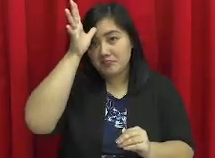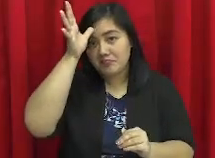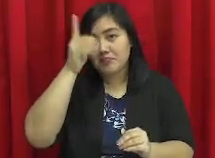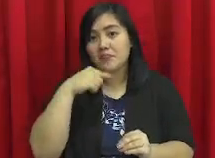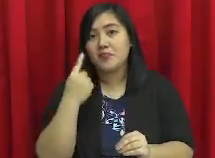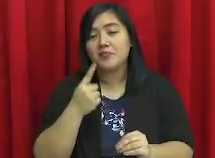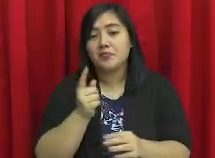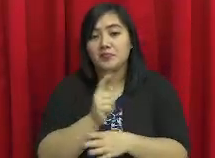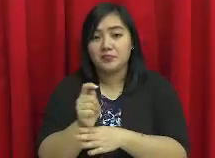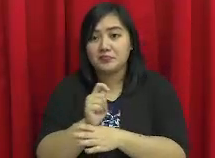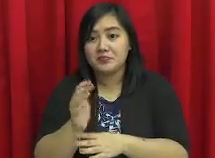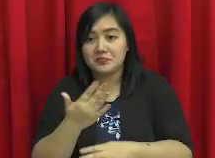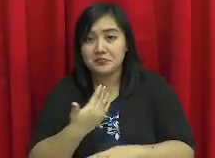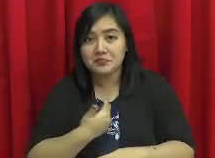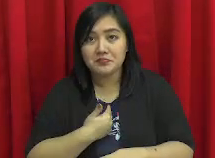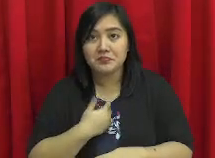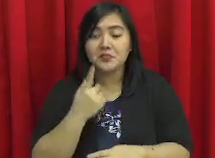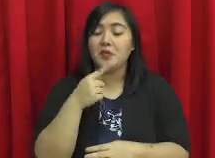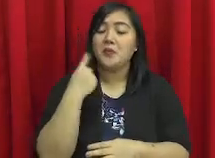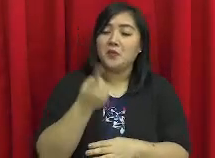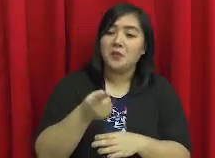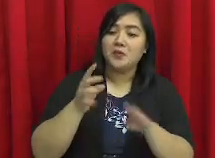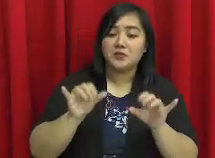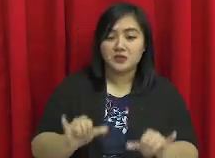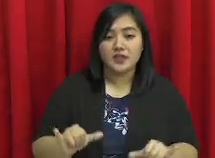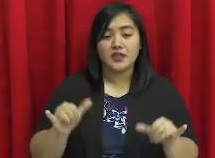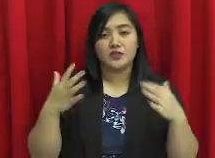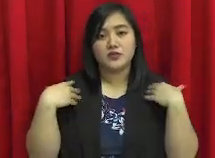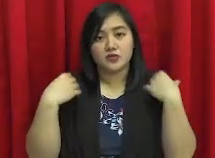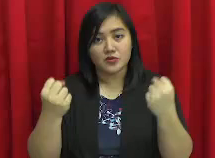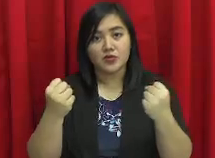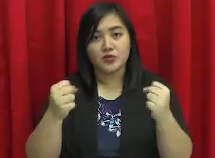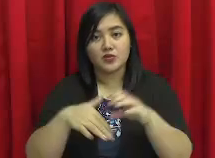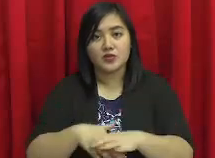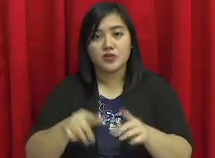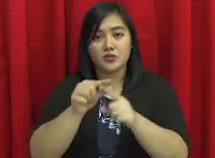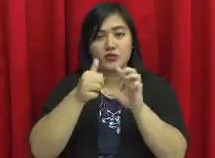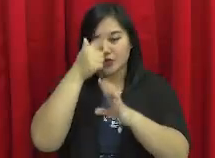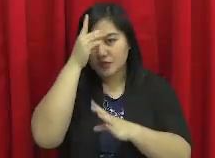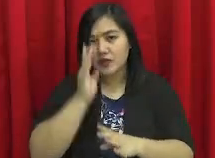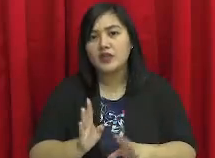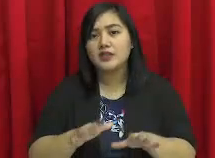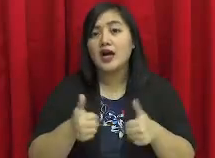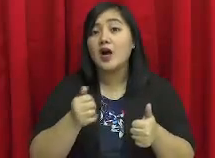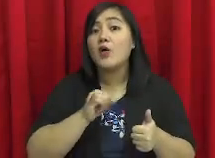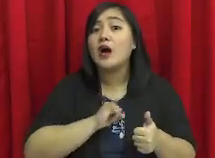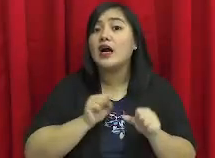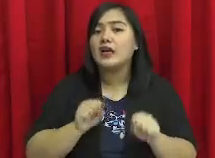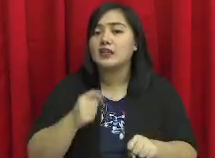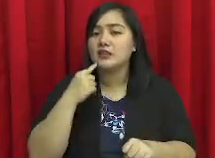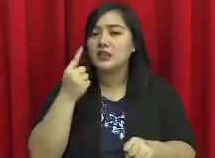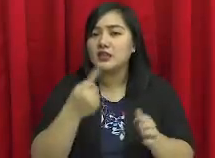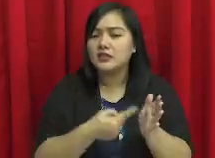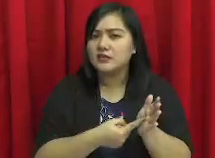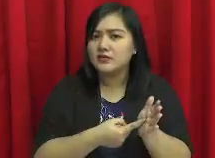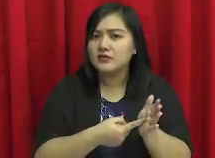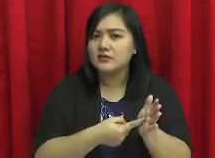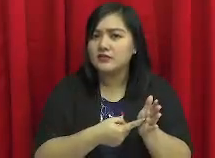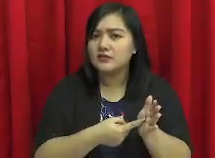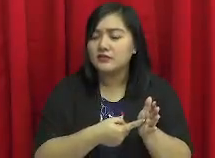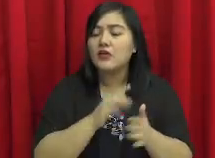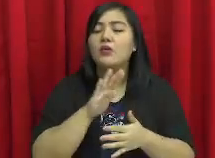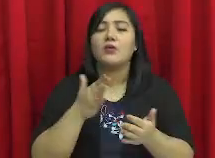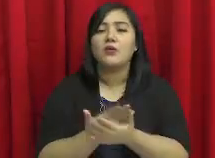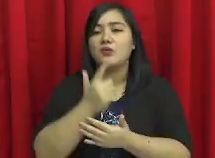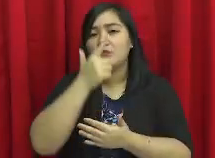na fatherly figure na malakas manindigan sa salita ng Diyos? That's right. Paano mangyayari yun? That's it right. Is because of this book na